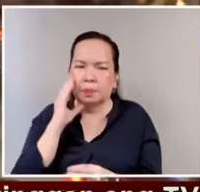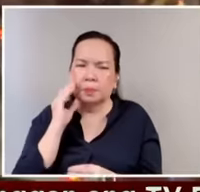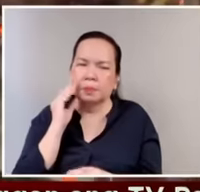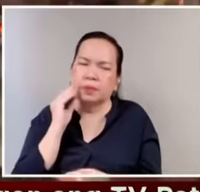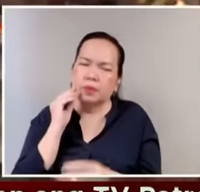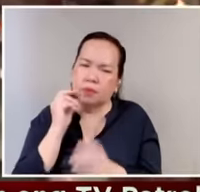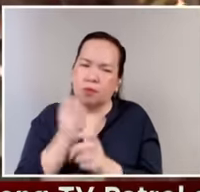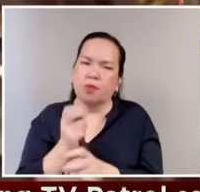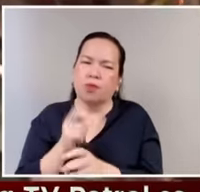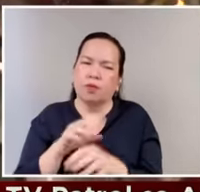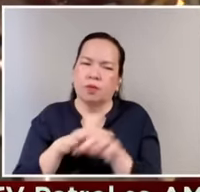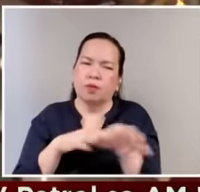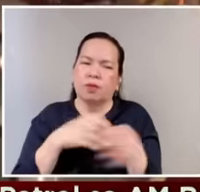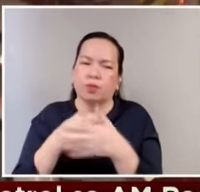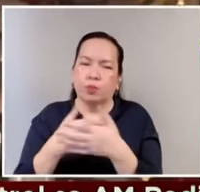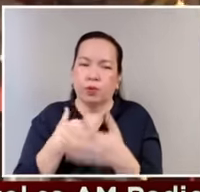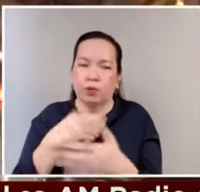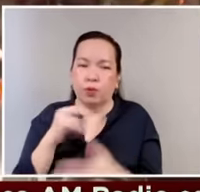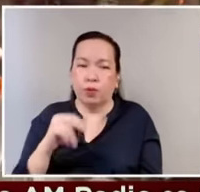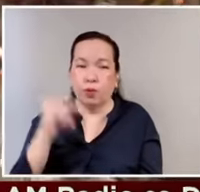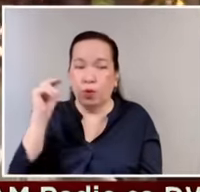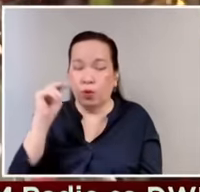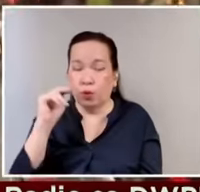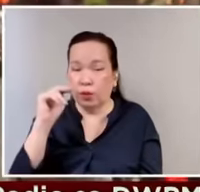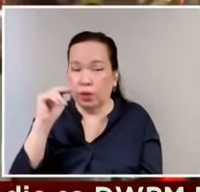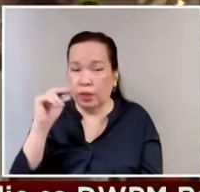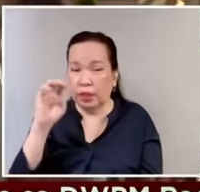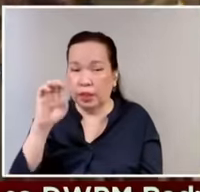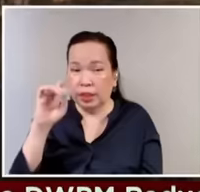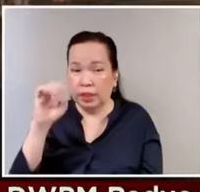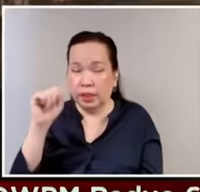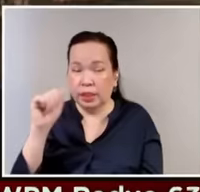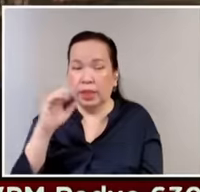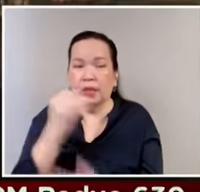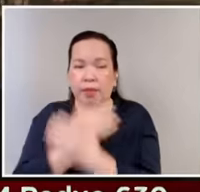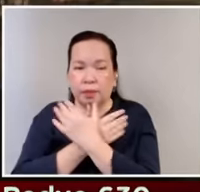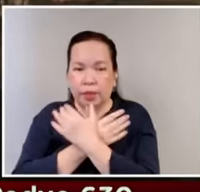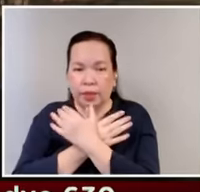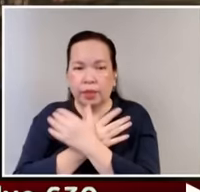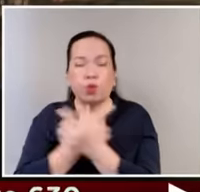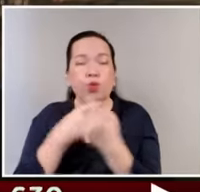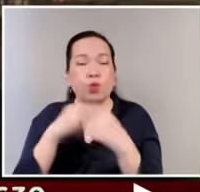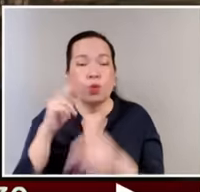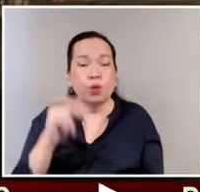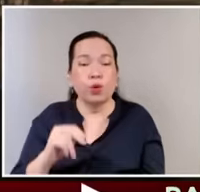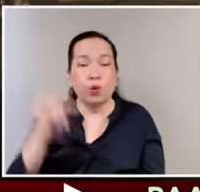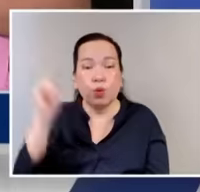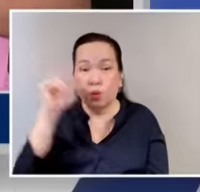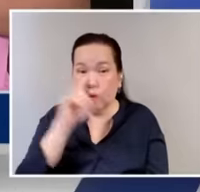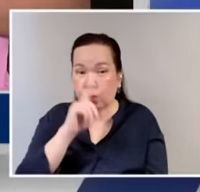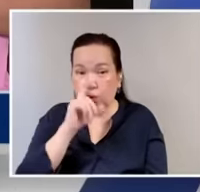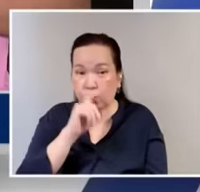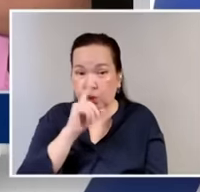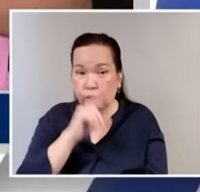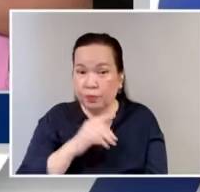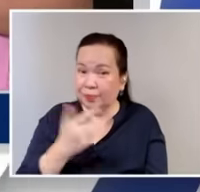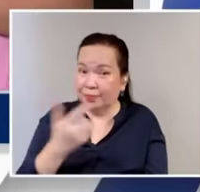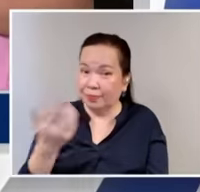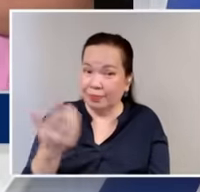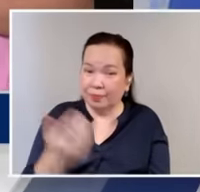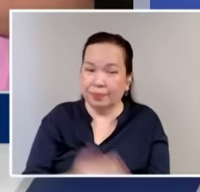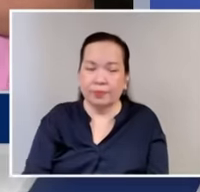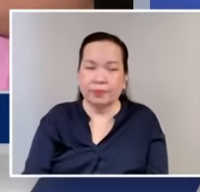North EDSA at Balintawak dahil na rin sa mga patungo ng North Luzon. Zen. Johnson,